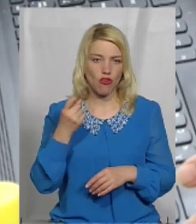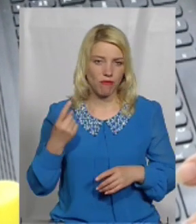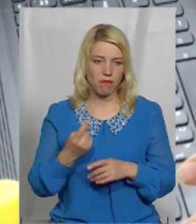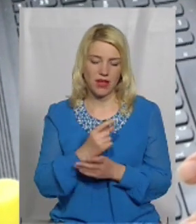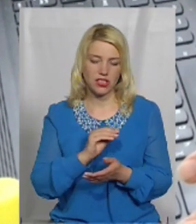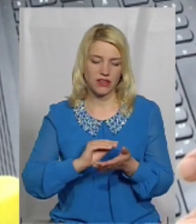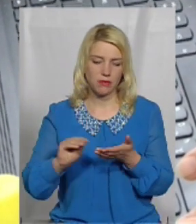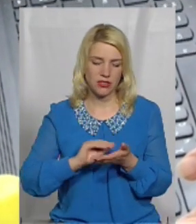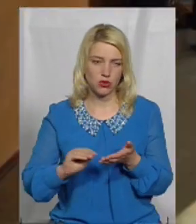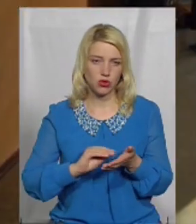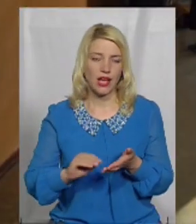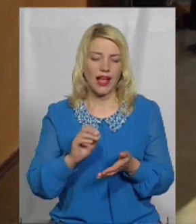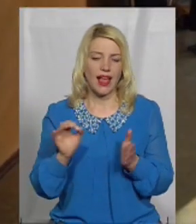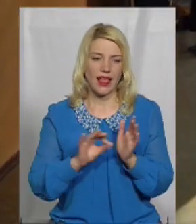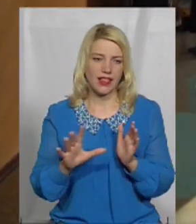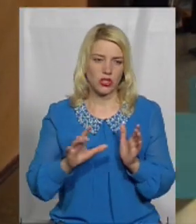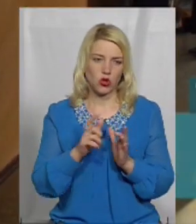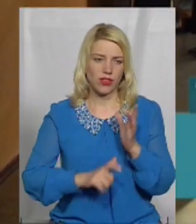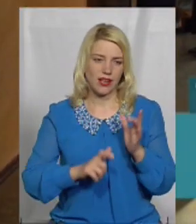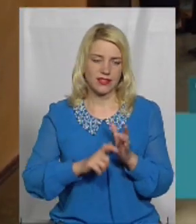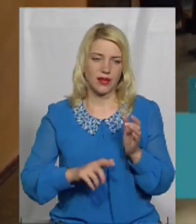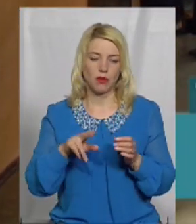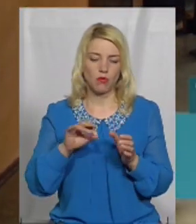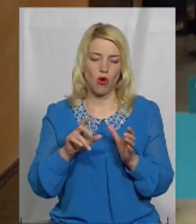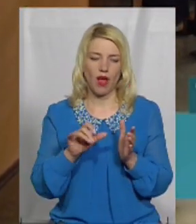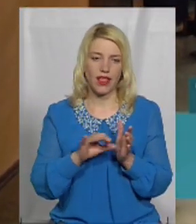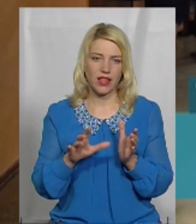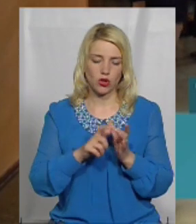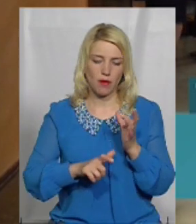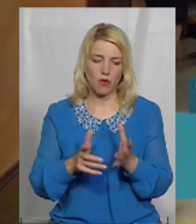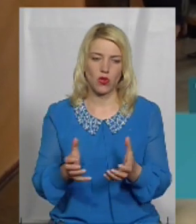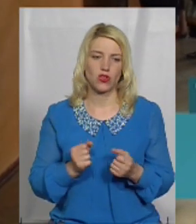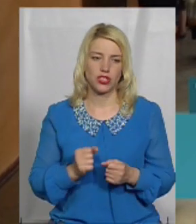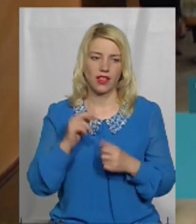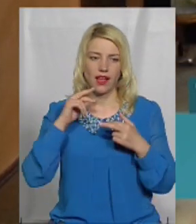Жінка відразу пішла до аптеки. У електронних рецептах отримала ліки,